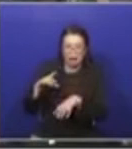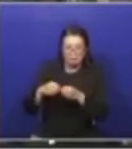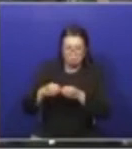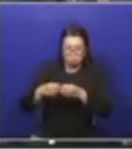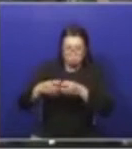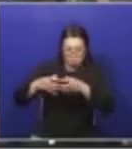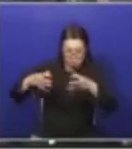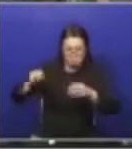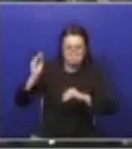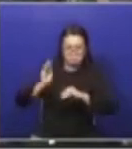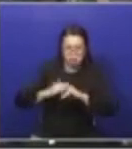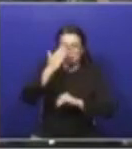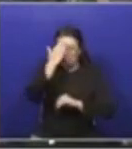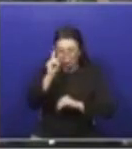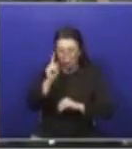ถ้าท่านรู้ไหมครับว่ามันมากขนาดไหน